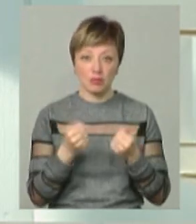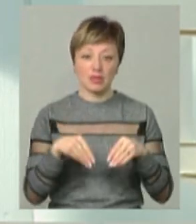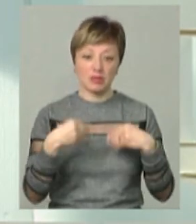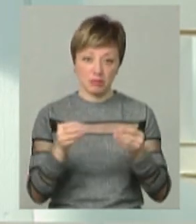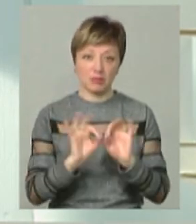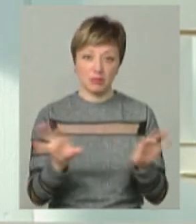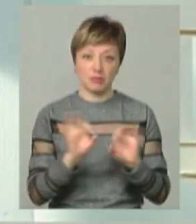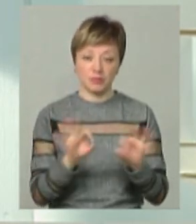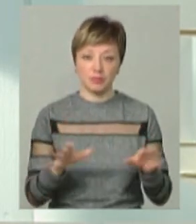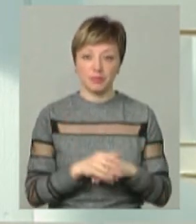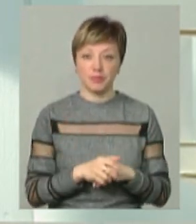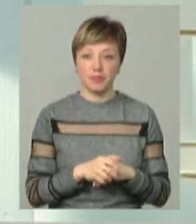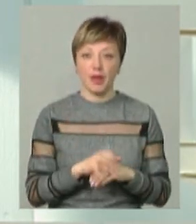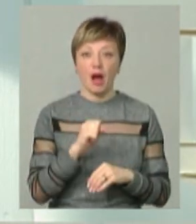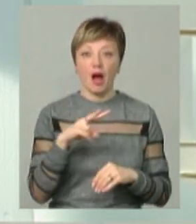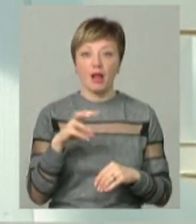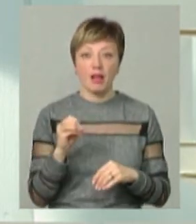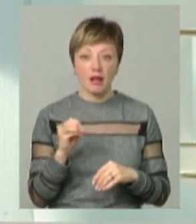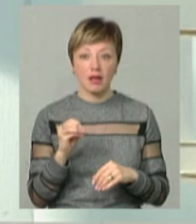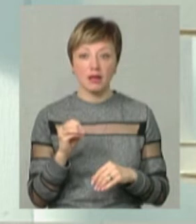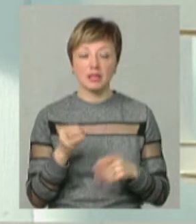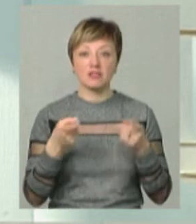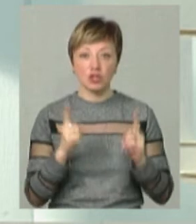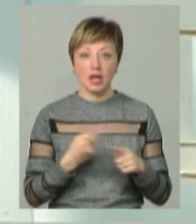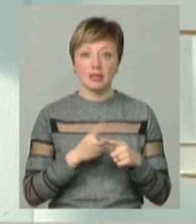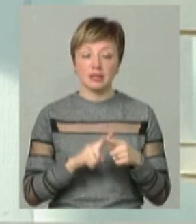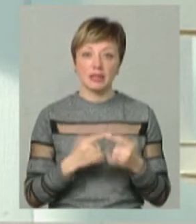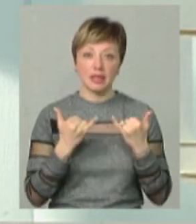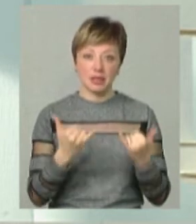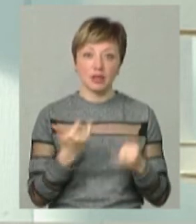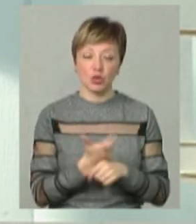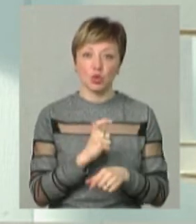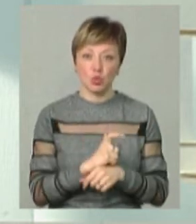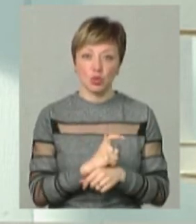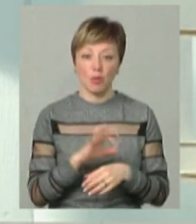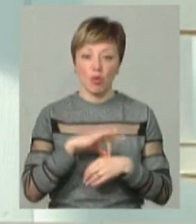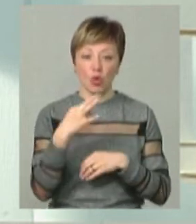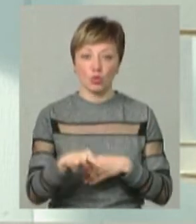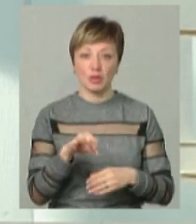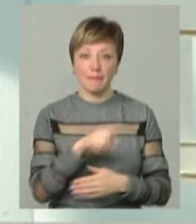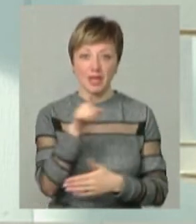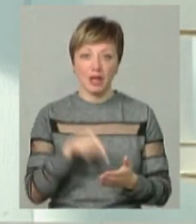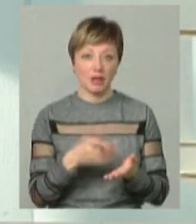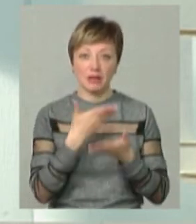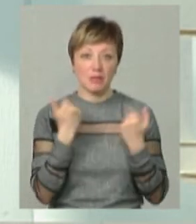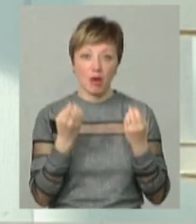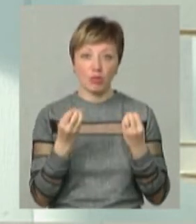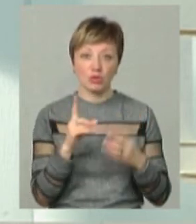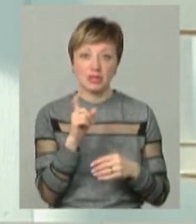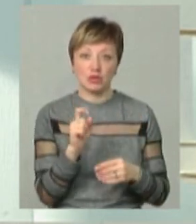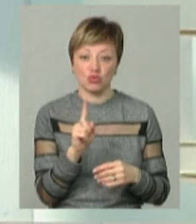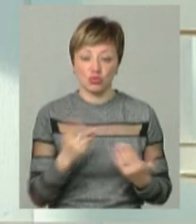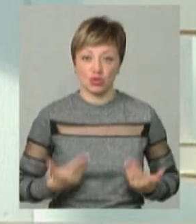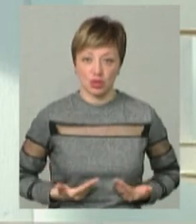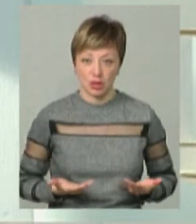їм доводимо до відома. Але, ну, звичайно, це для них дуже таке болюче питання, тому що їм немає просто за що жити.